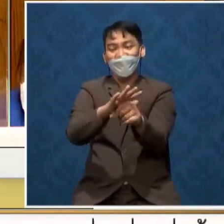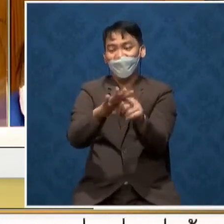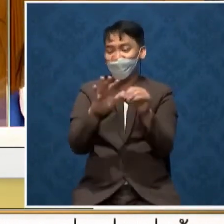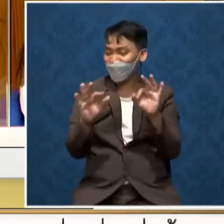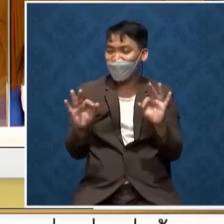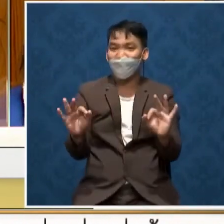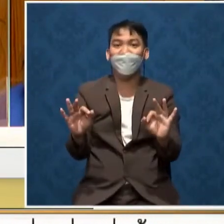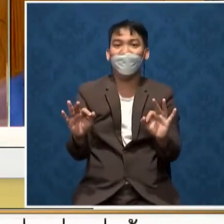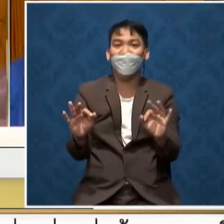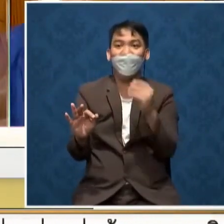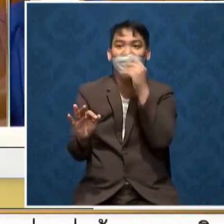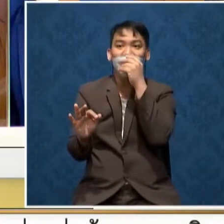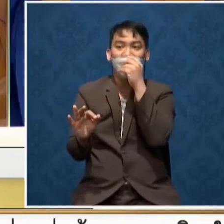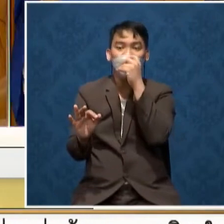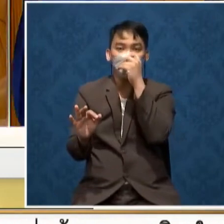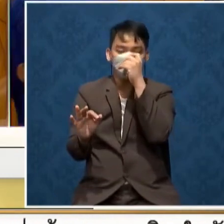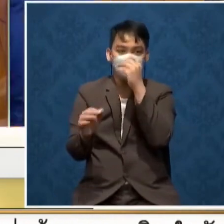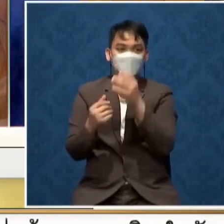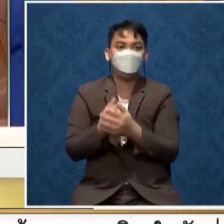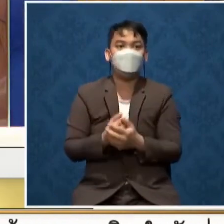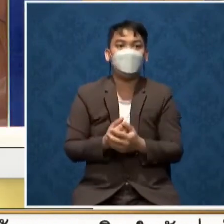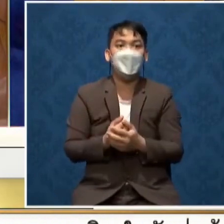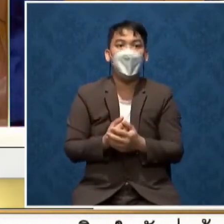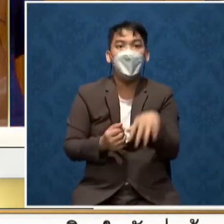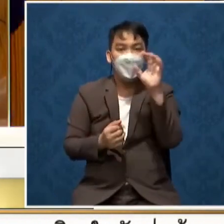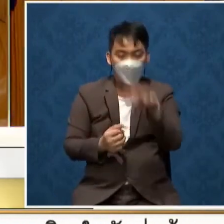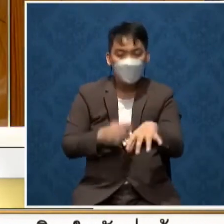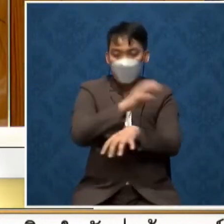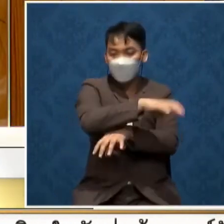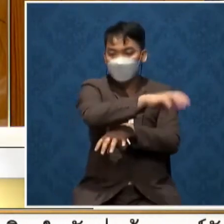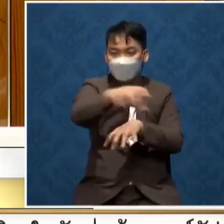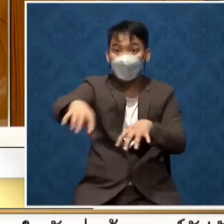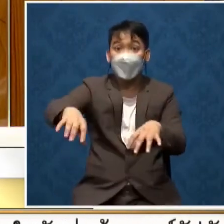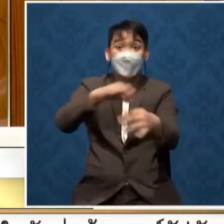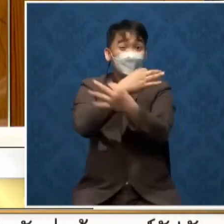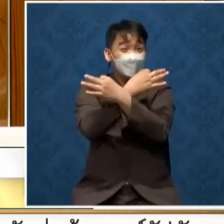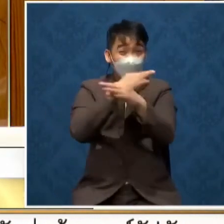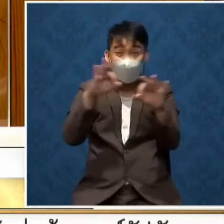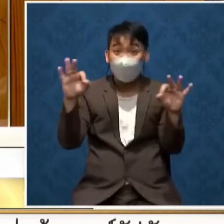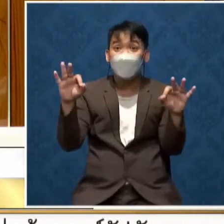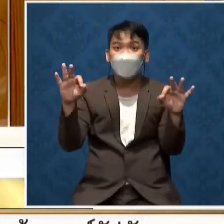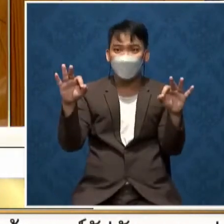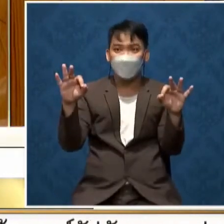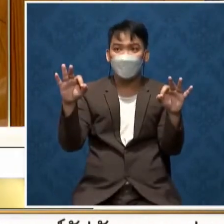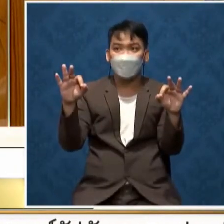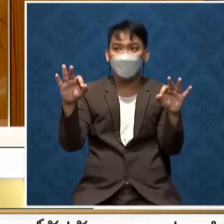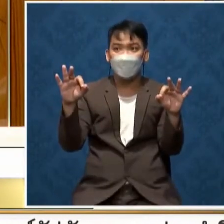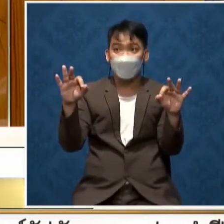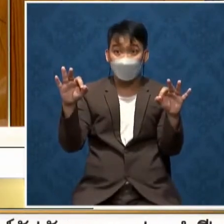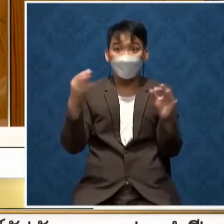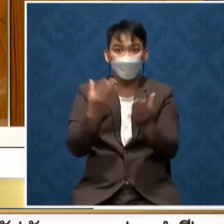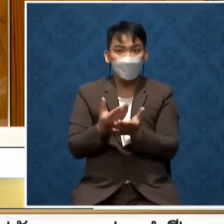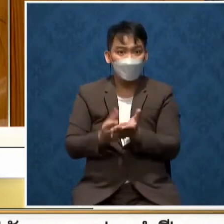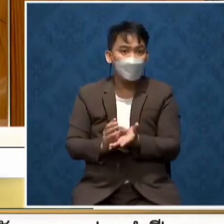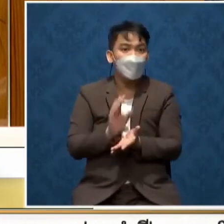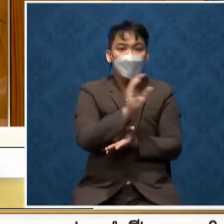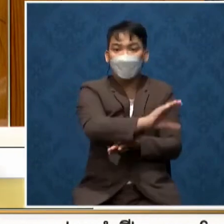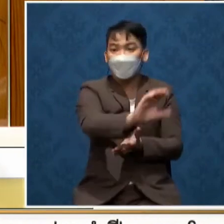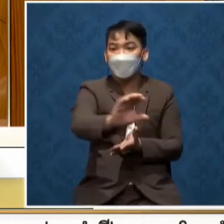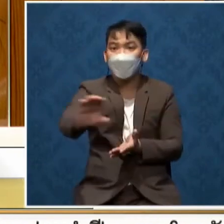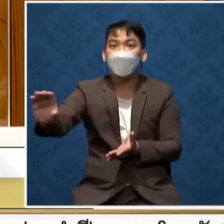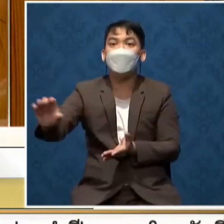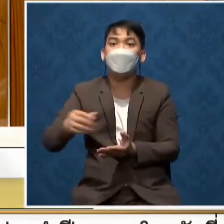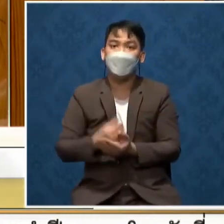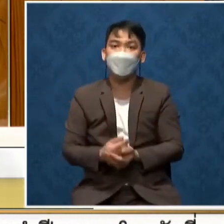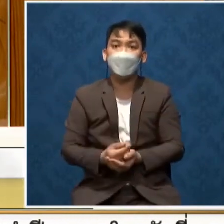นะครับที่องค์กรอิสระเหล่านี้ควรจะได้รับในแต่ละครั้งนะครับซึ่งขอมาตังหาไ